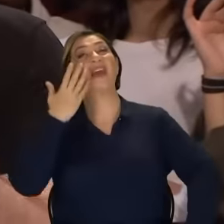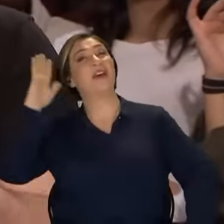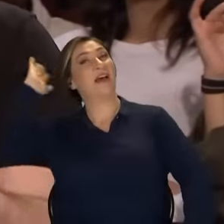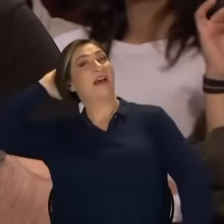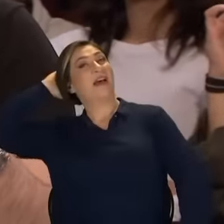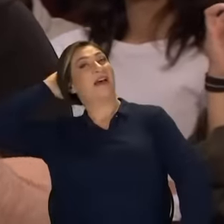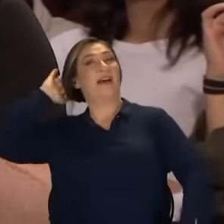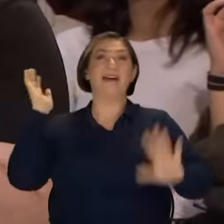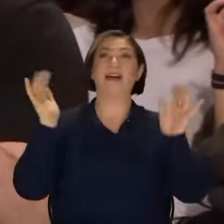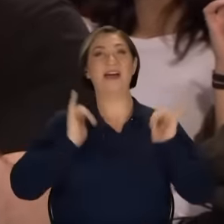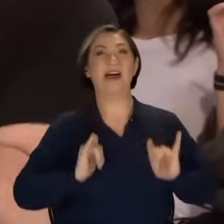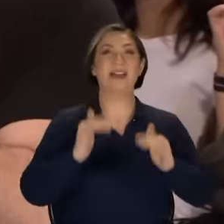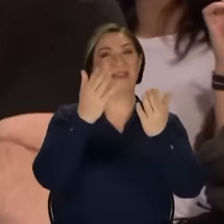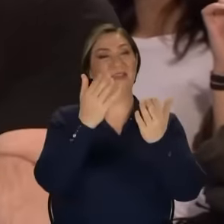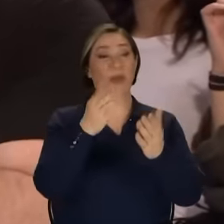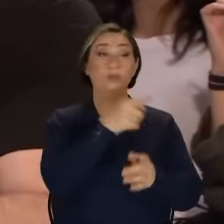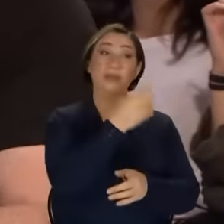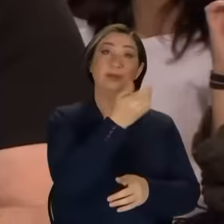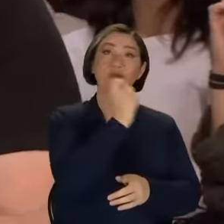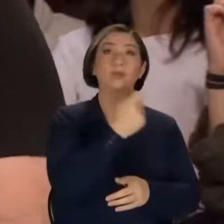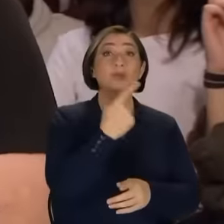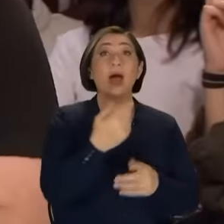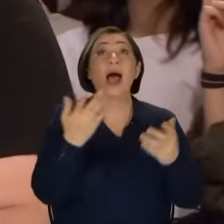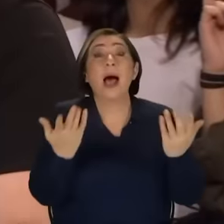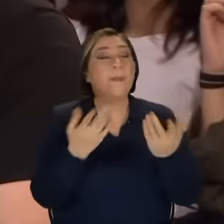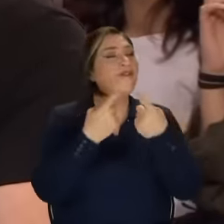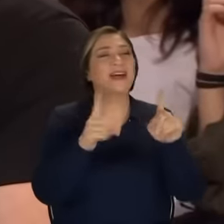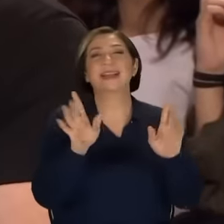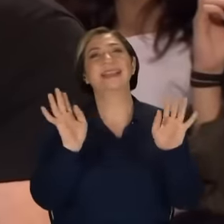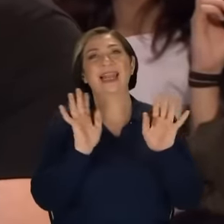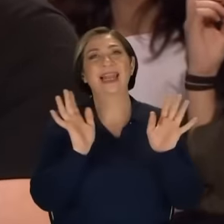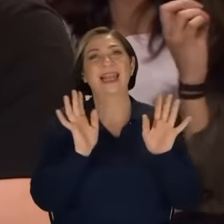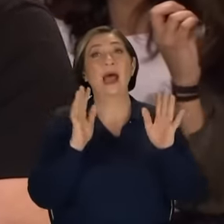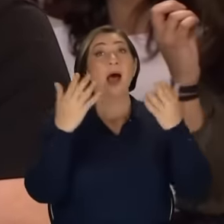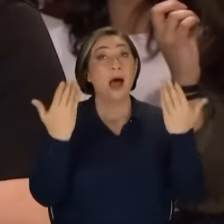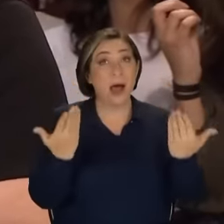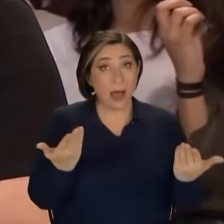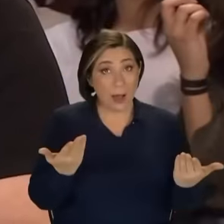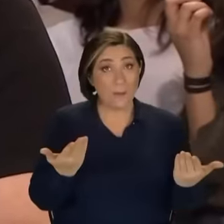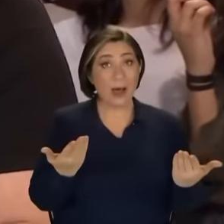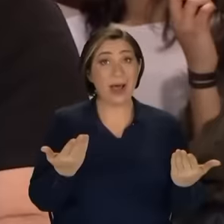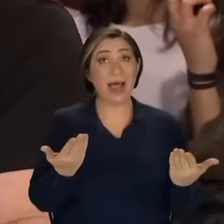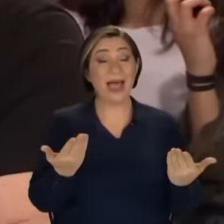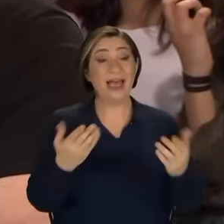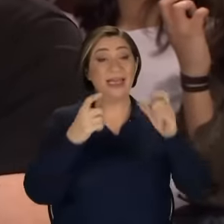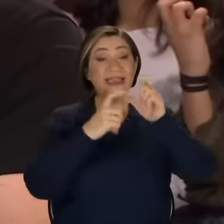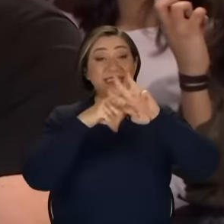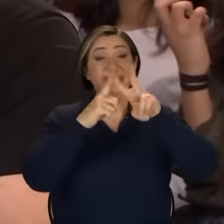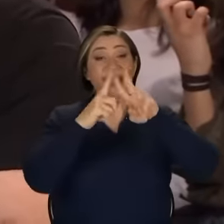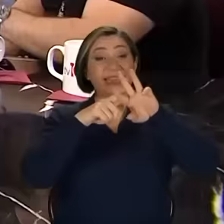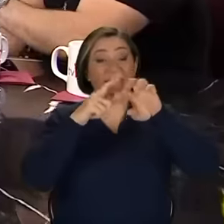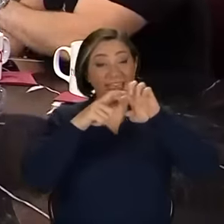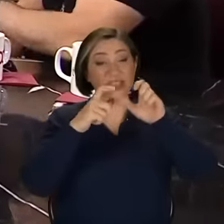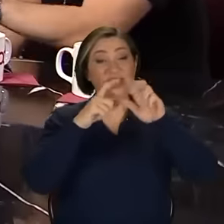yerinde. Bu daha zor diyor. Halbuki farklı değil. Ama Şener Şen'le